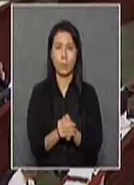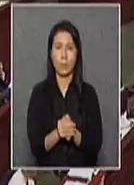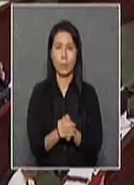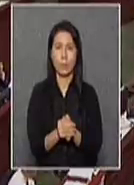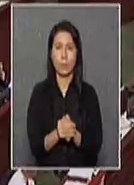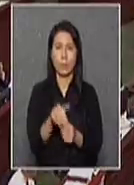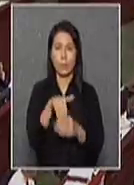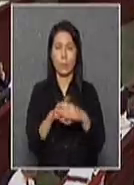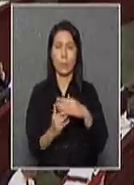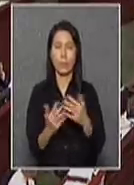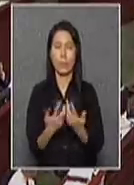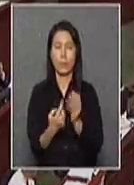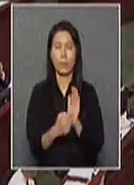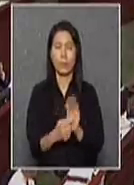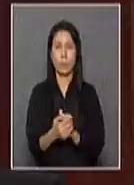停止表決，顯示結果。